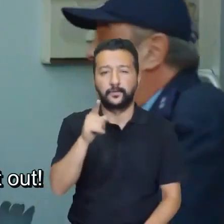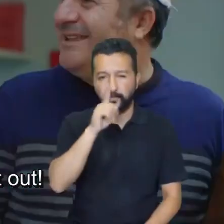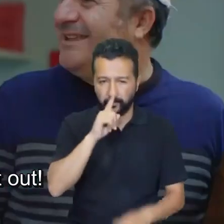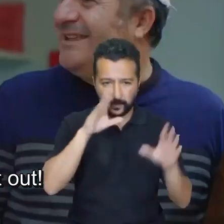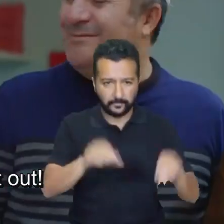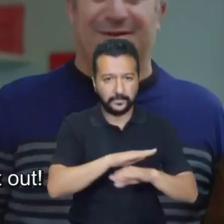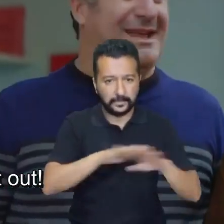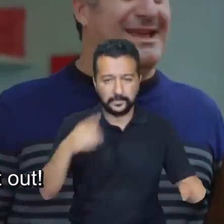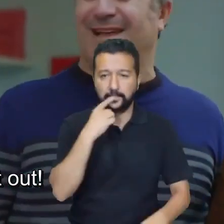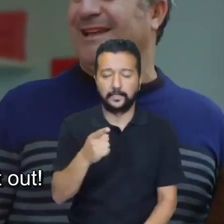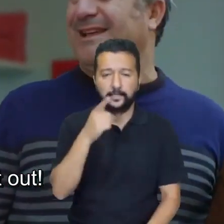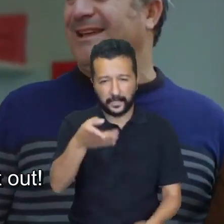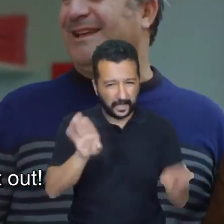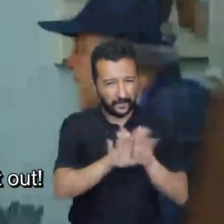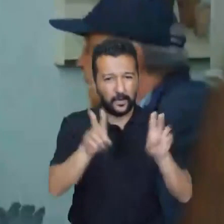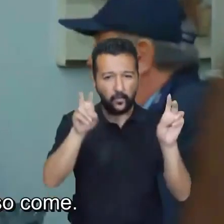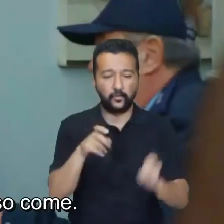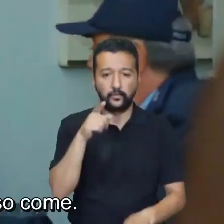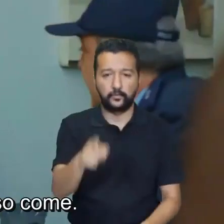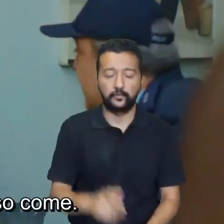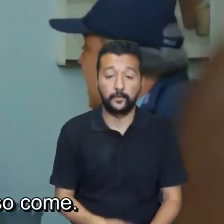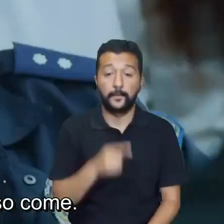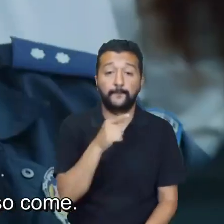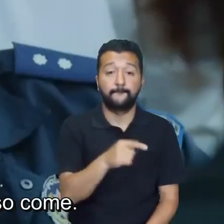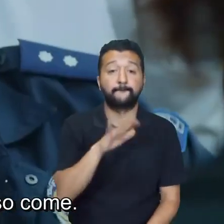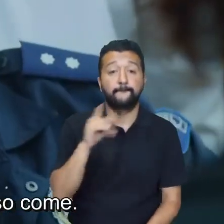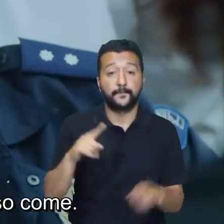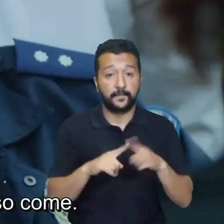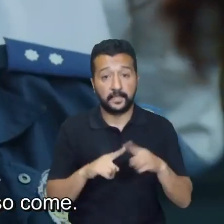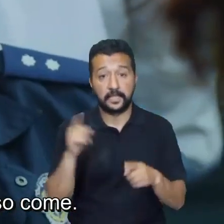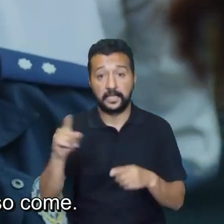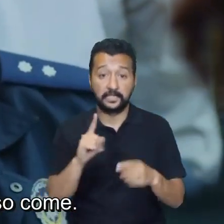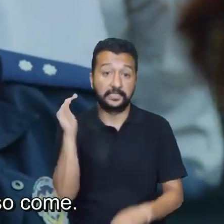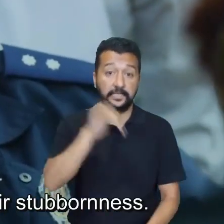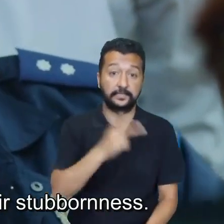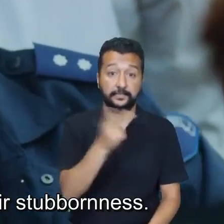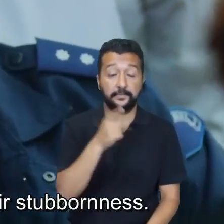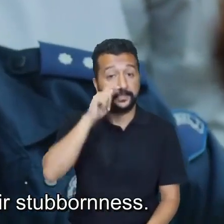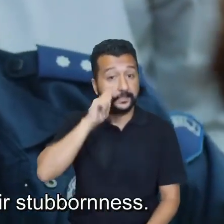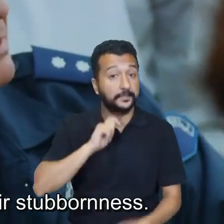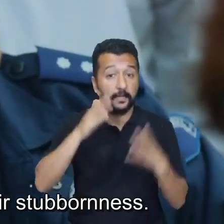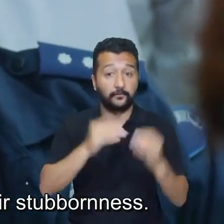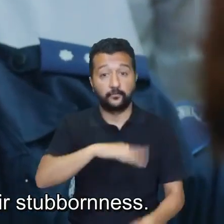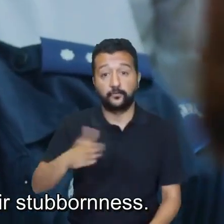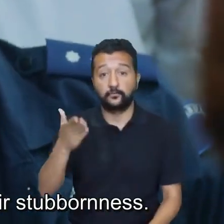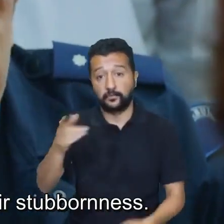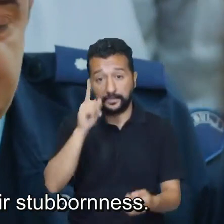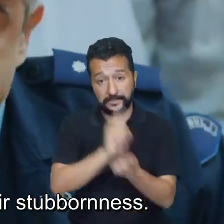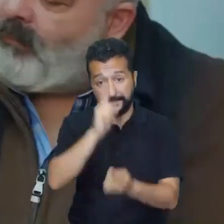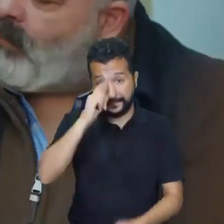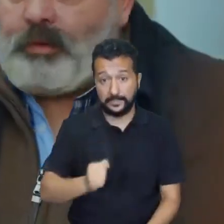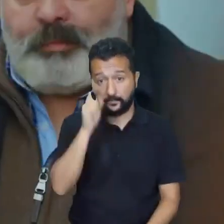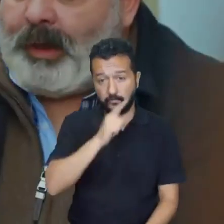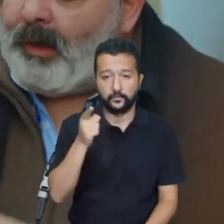be yeter. Kesin be. Kapatın şu mevzuyu. O değil de Tarık da Itır da gelecekler. Rezil olduk çocuklara bunların inadı